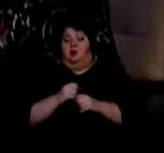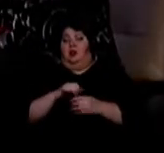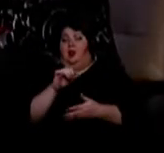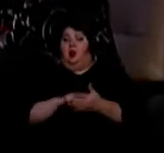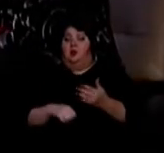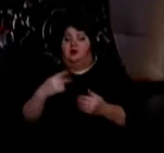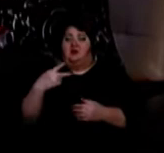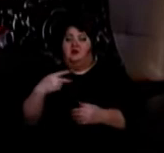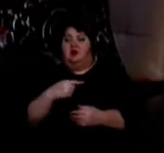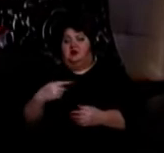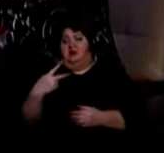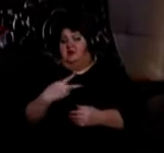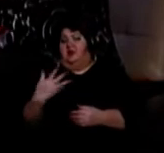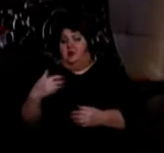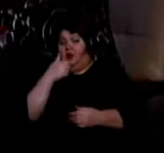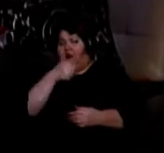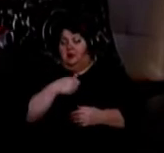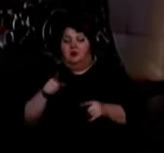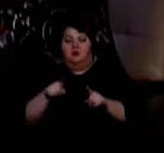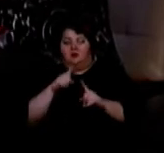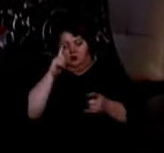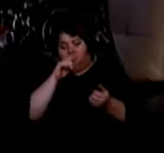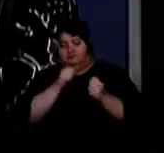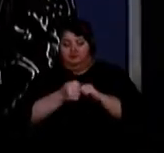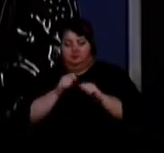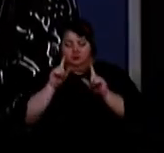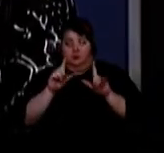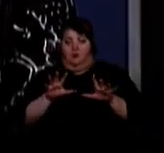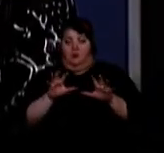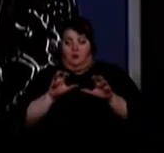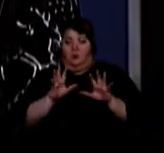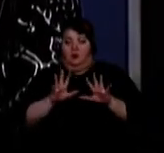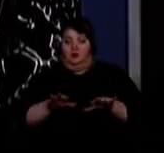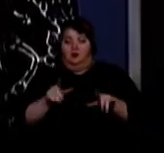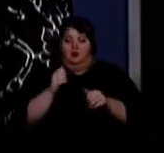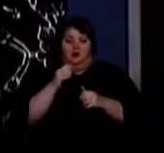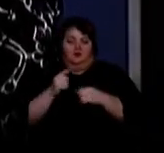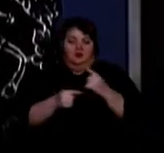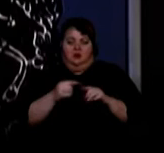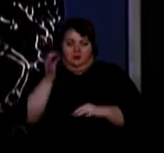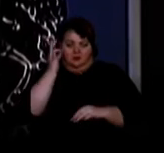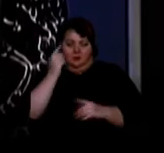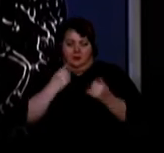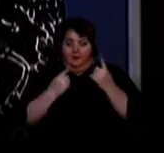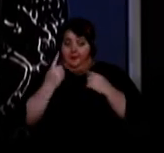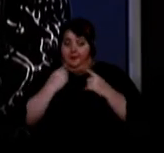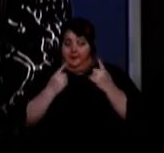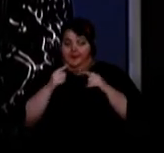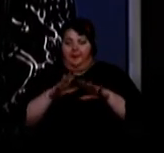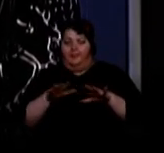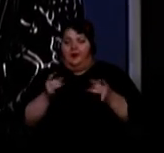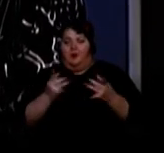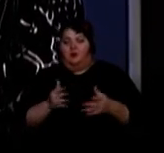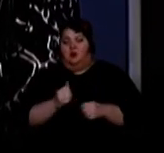20, 25, 30 лет назад. Они все помнят эти аборты. И каждый раз со слезами на глазах. Это не просто,